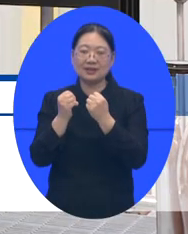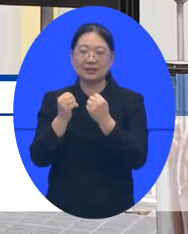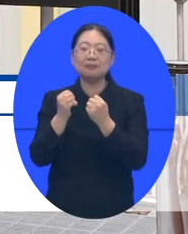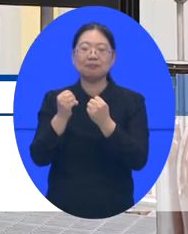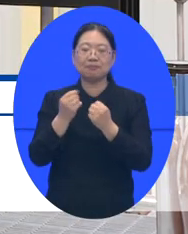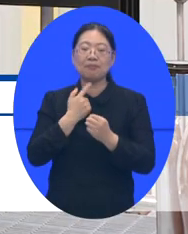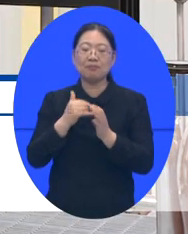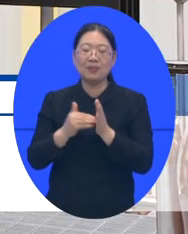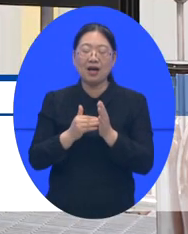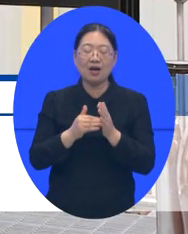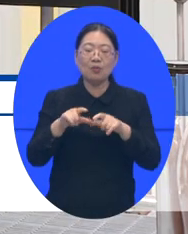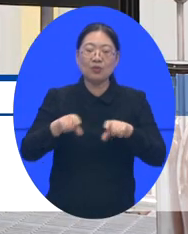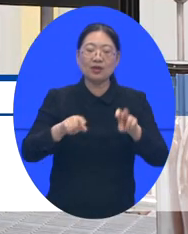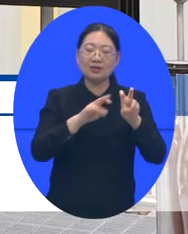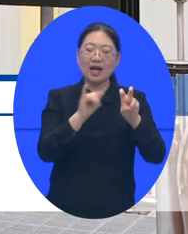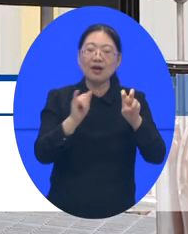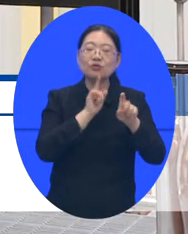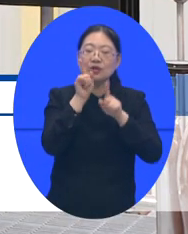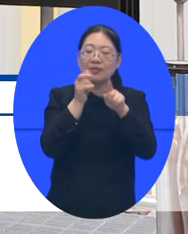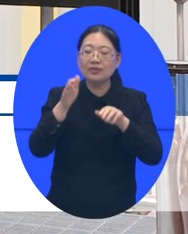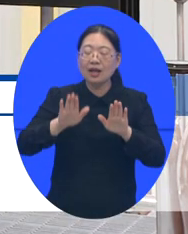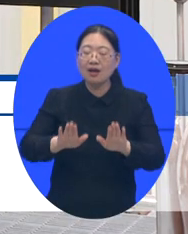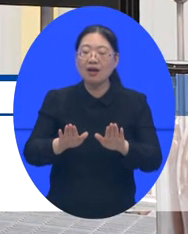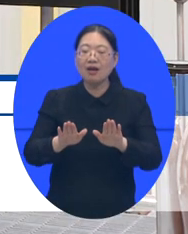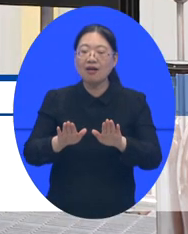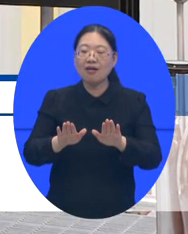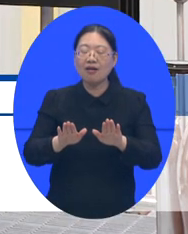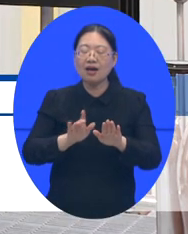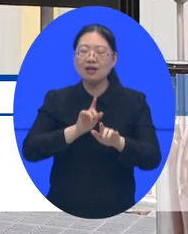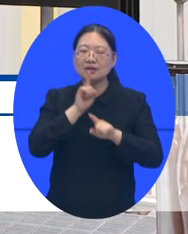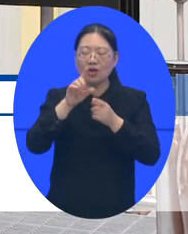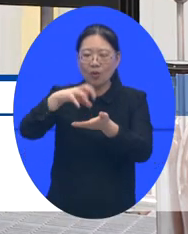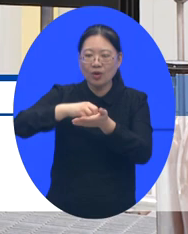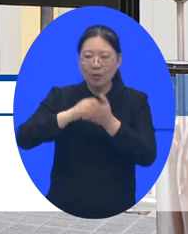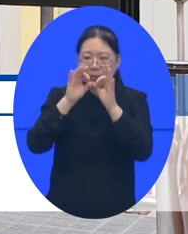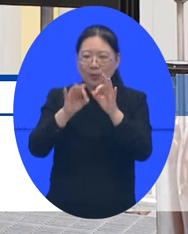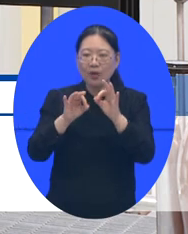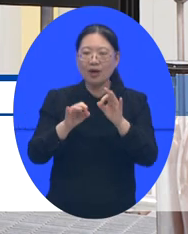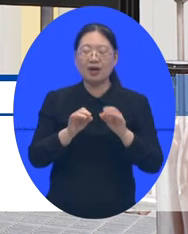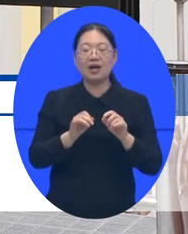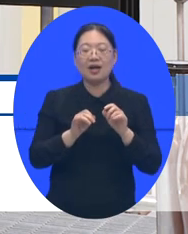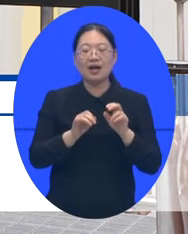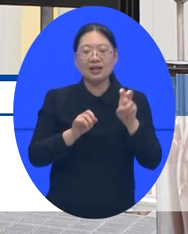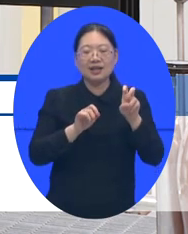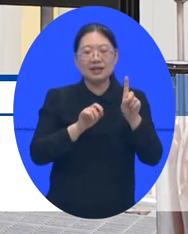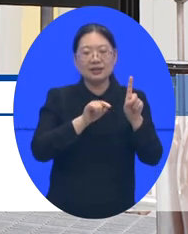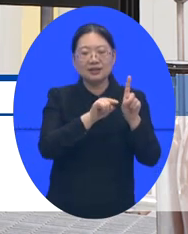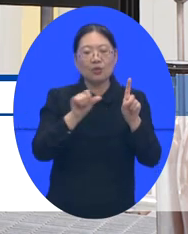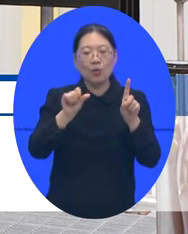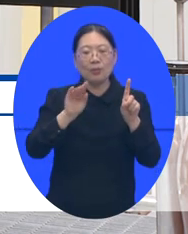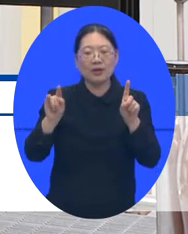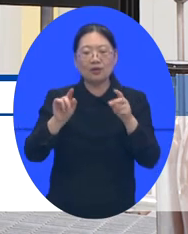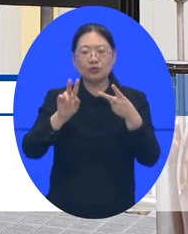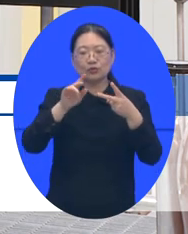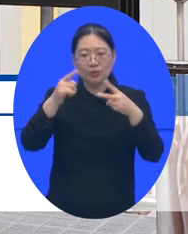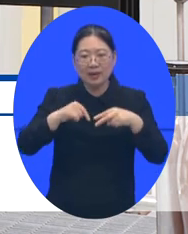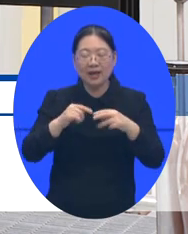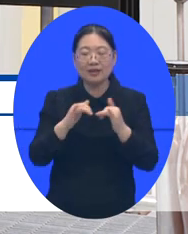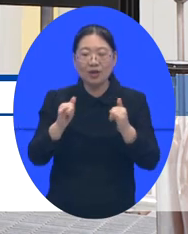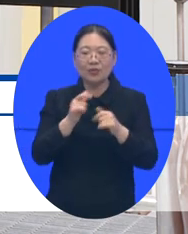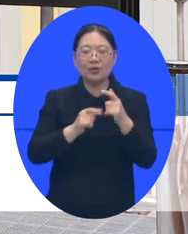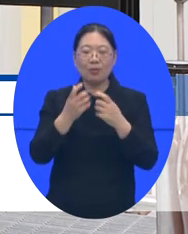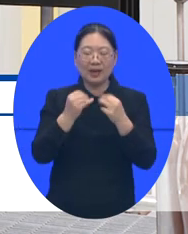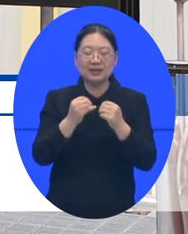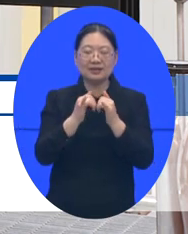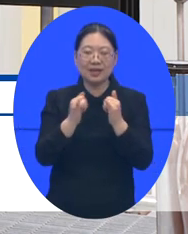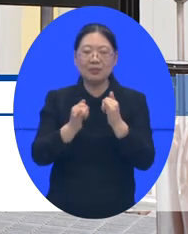보통 한 20만 명 정도가 지원을 했다고 하면 이번에 저희가 지원을 받았을 때는 거기에 한 1.5배, 2배 정도 되는 인원들이